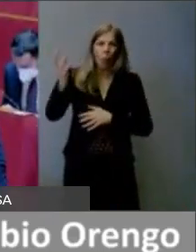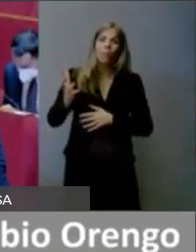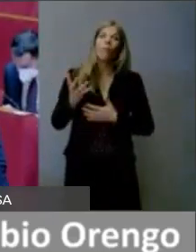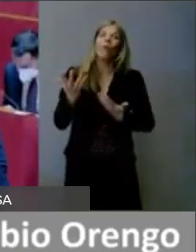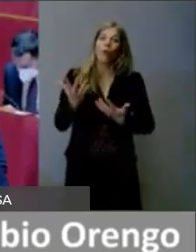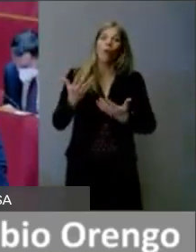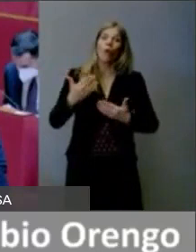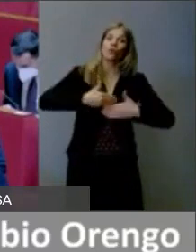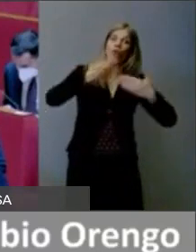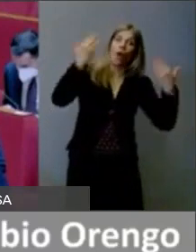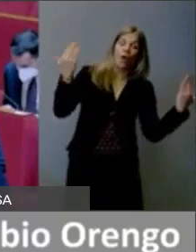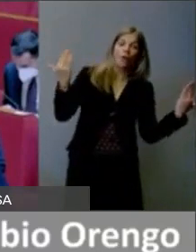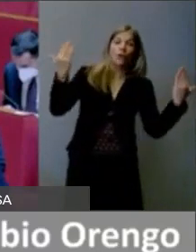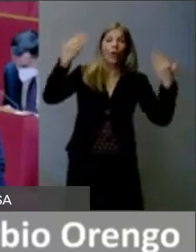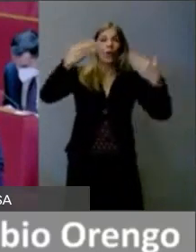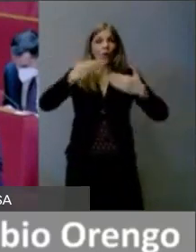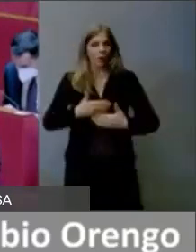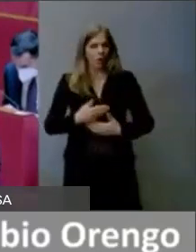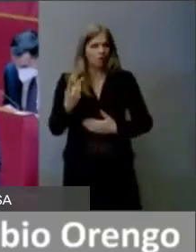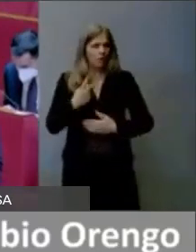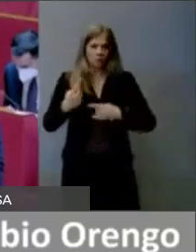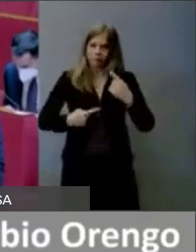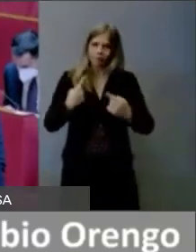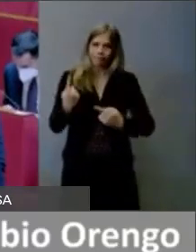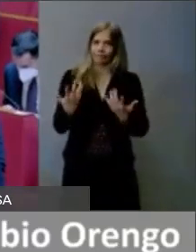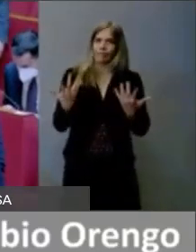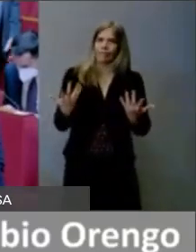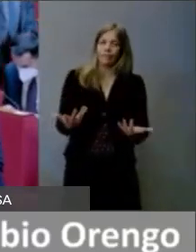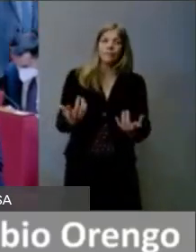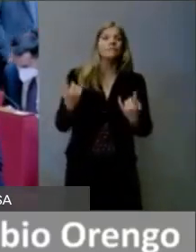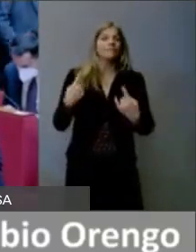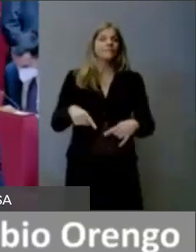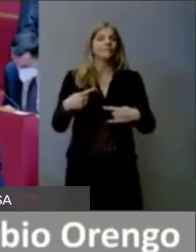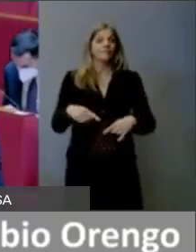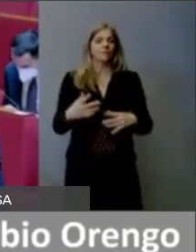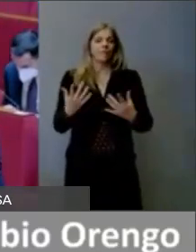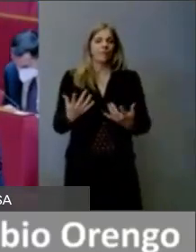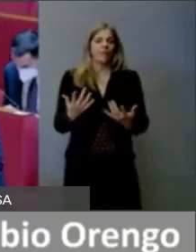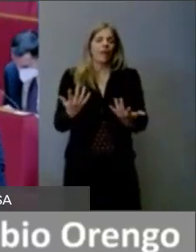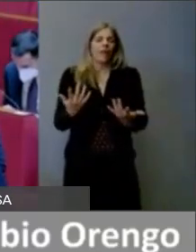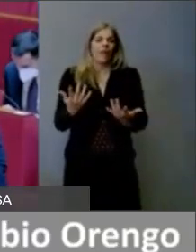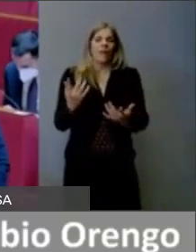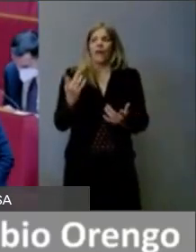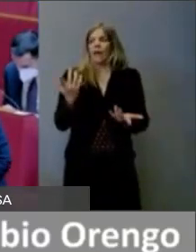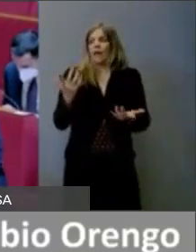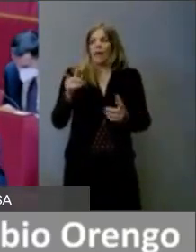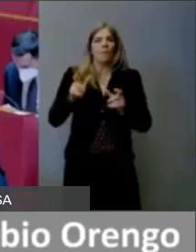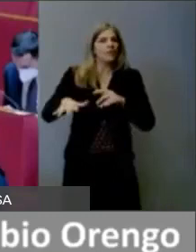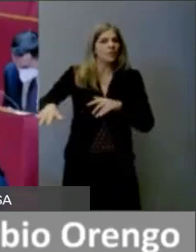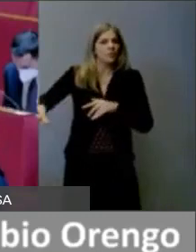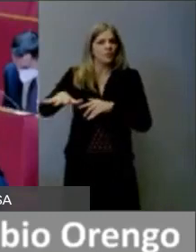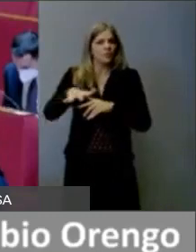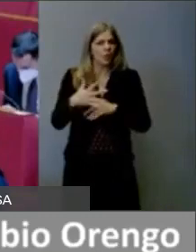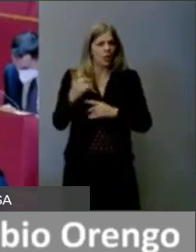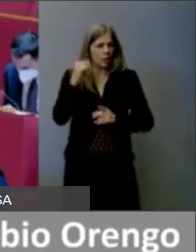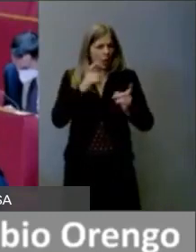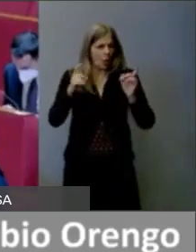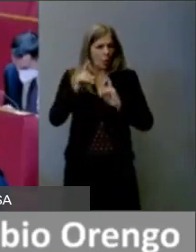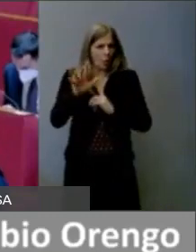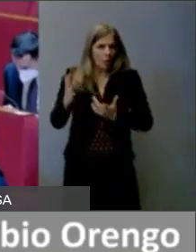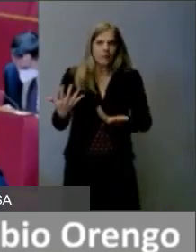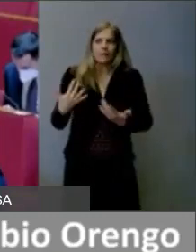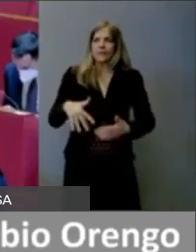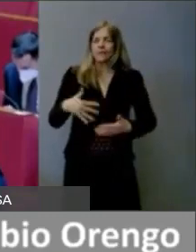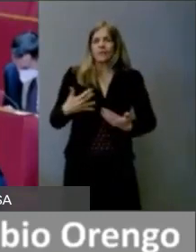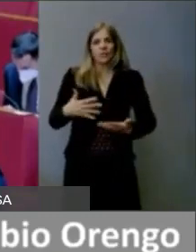notturne e diurne. Ed è per questo motivo che la preoccupazione di tutti questi genovesi deve